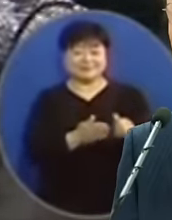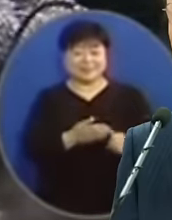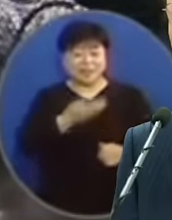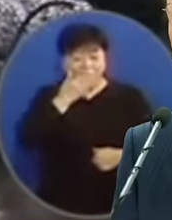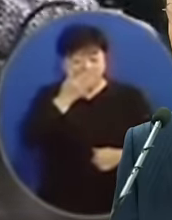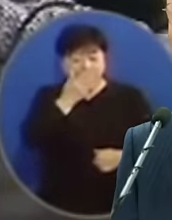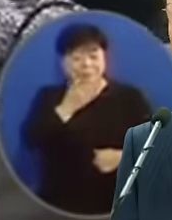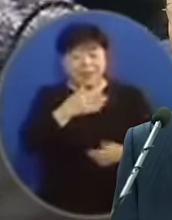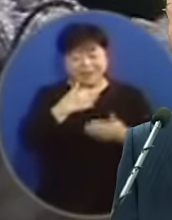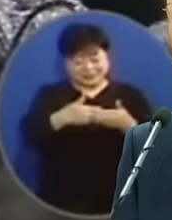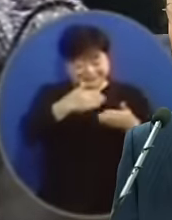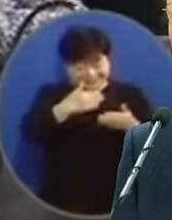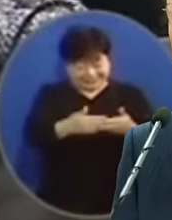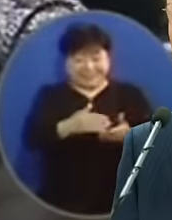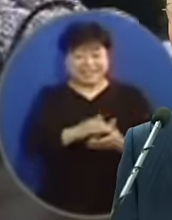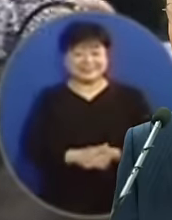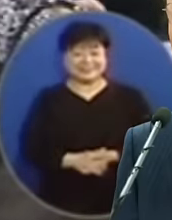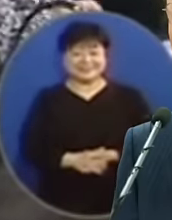긍정적인 그림을 그리자.